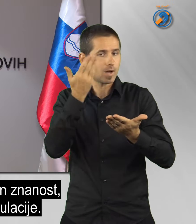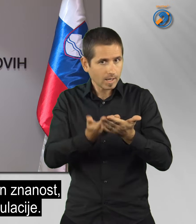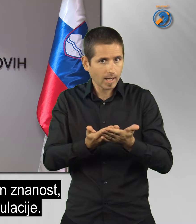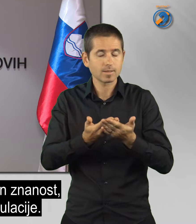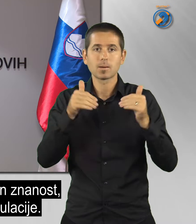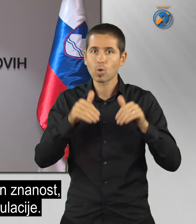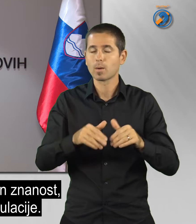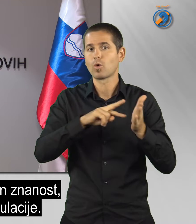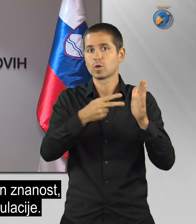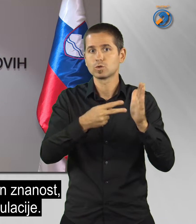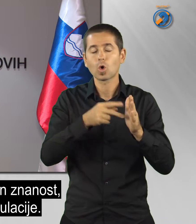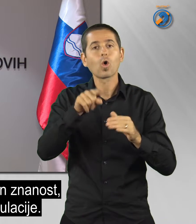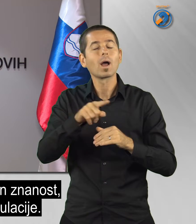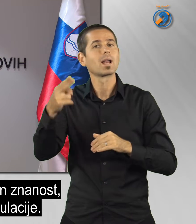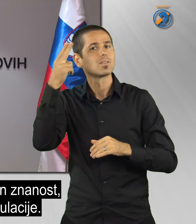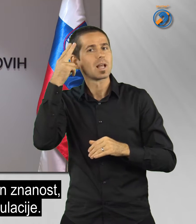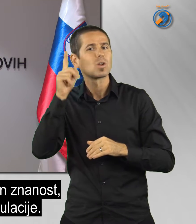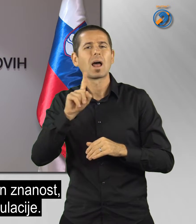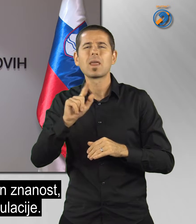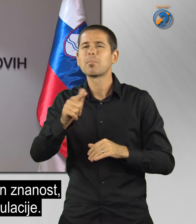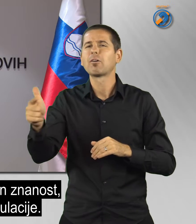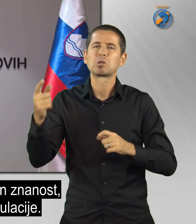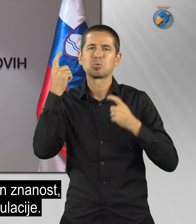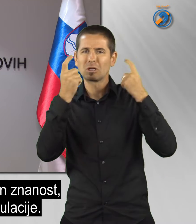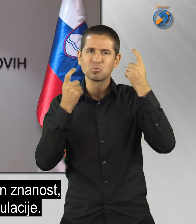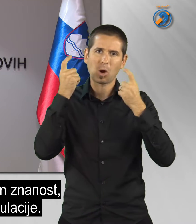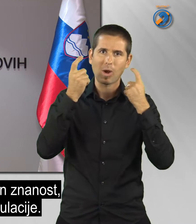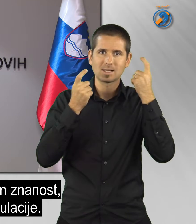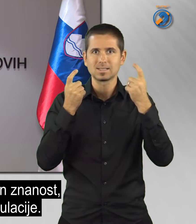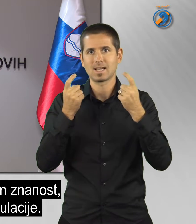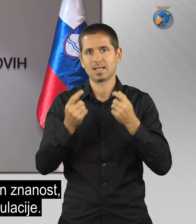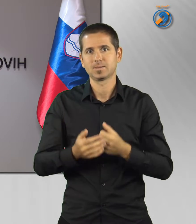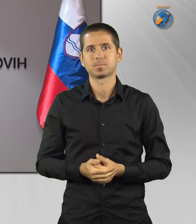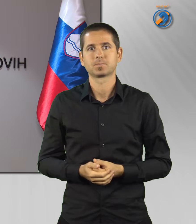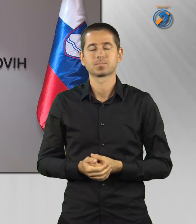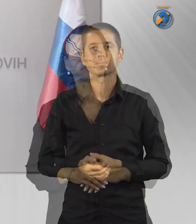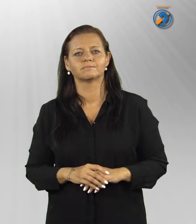verjeti v stroko, v znanost, ne pa v špekulacije.